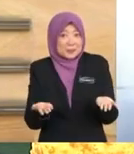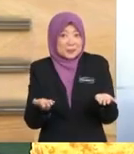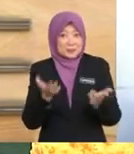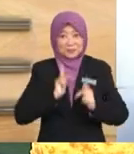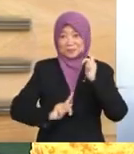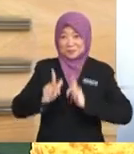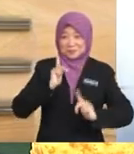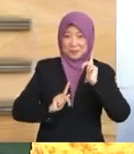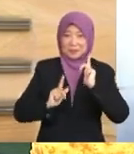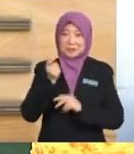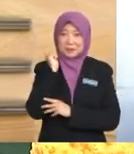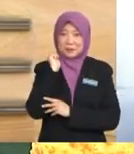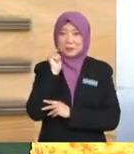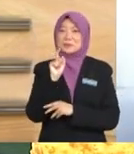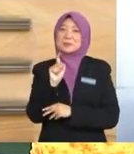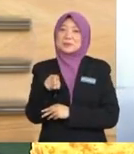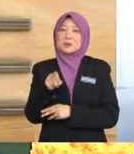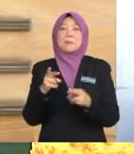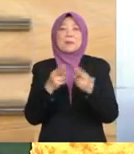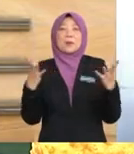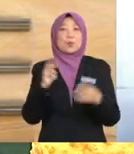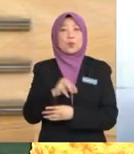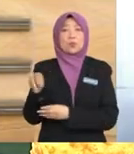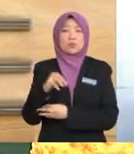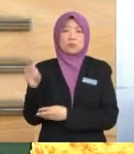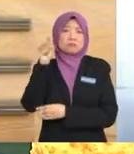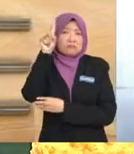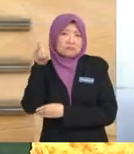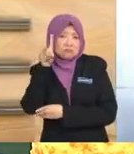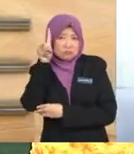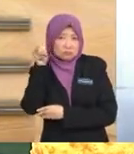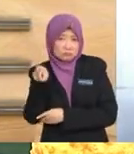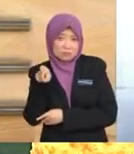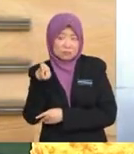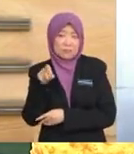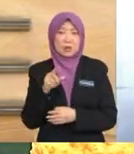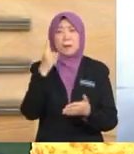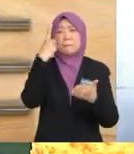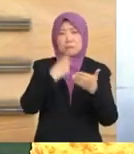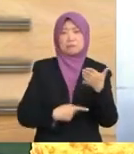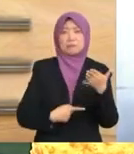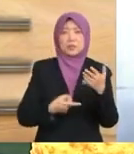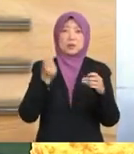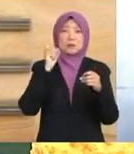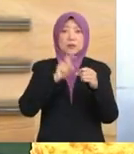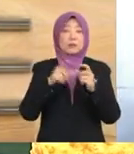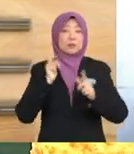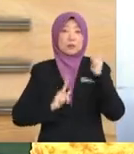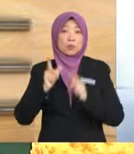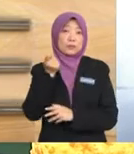kami? Tentu ramai dalam kalangan murid-murid tertanya-tanya. Apa kaitannya lakonan